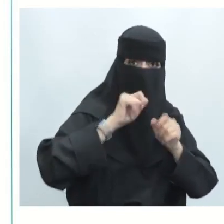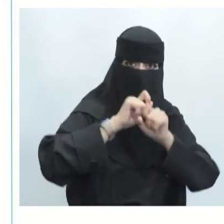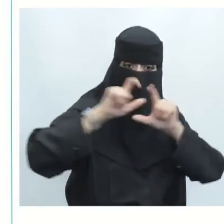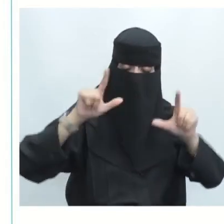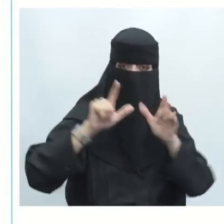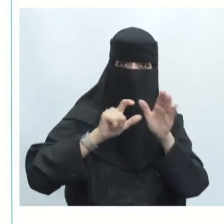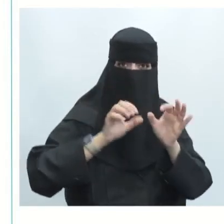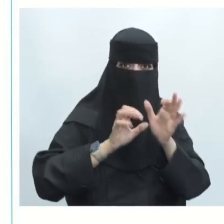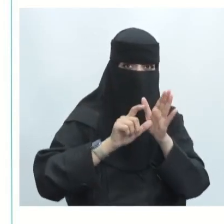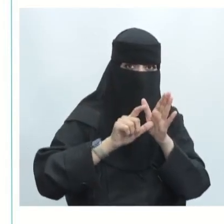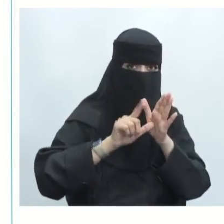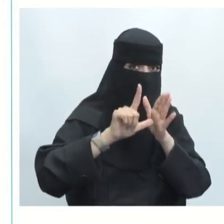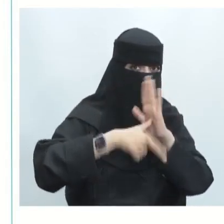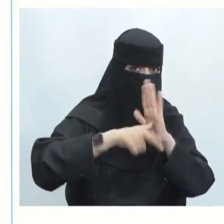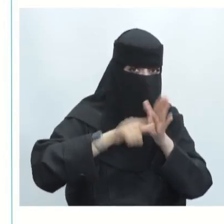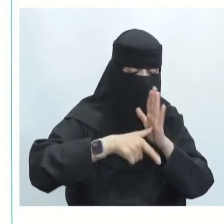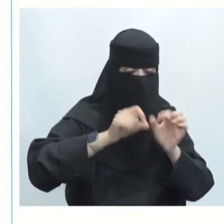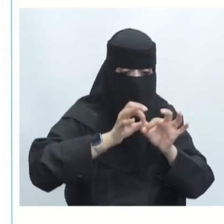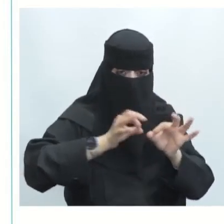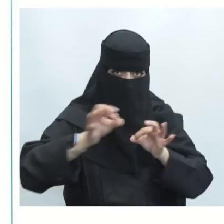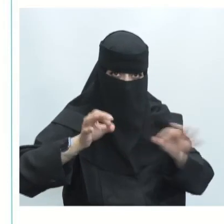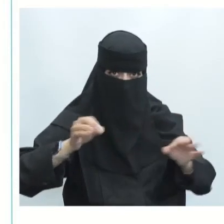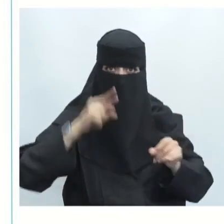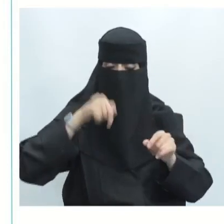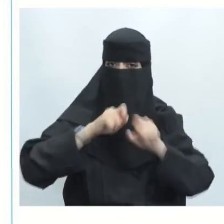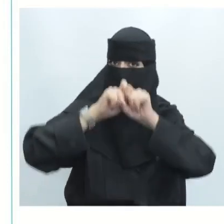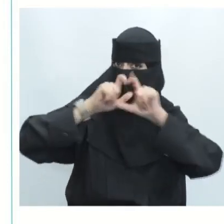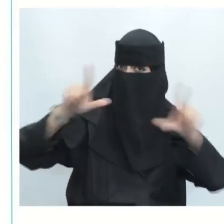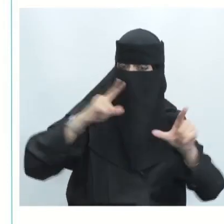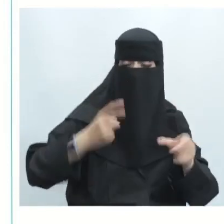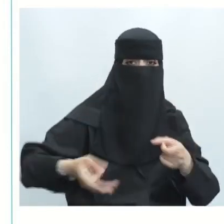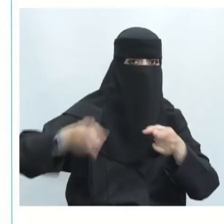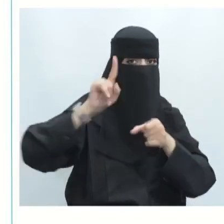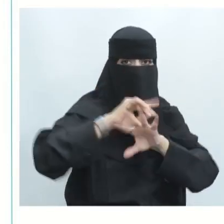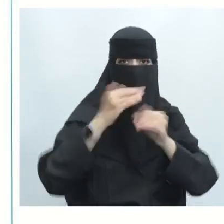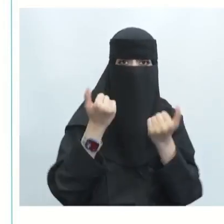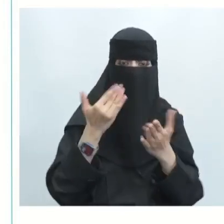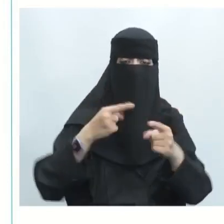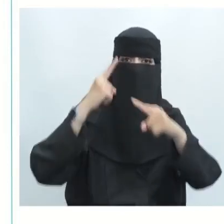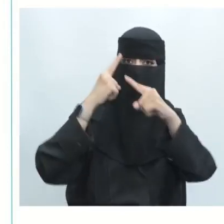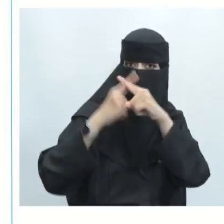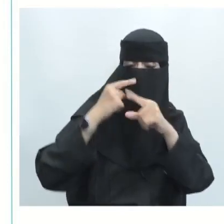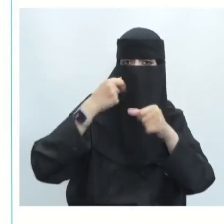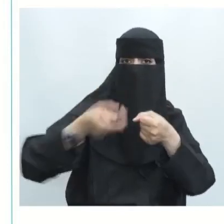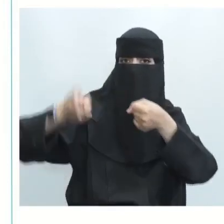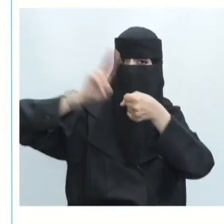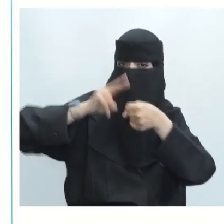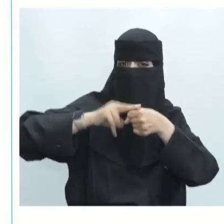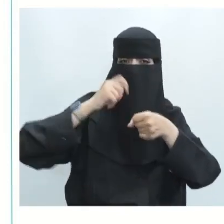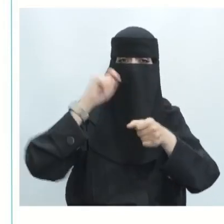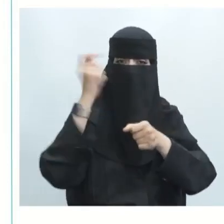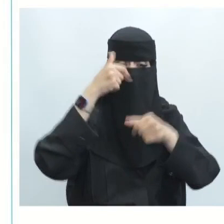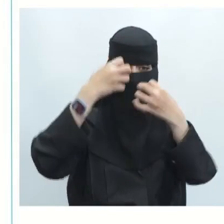تكون واضحه ولا تقبل مثلا الاخطاء والتكرار والفرص المهدره